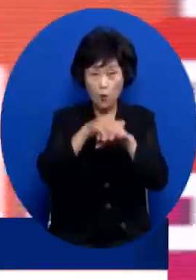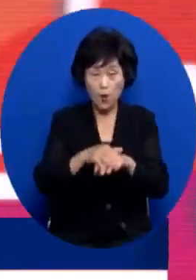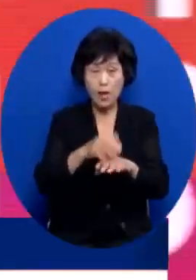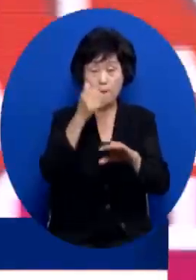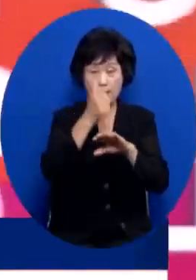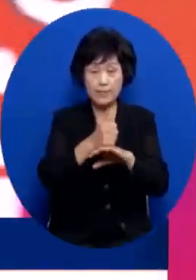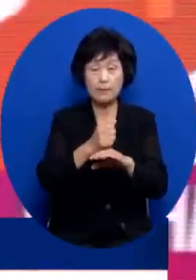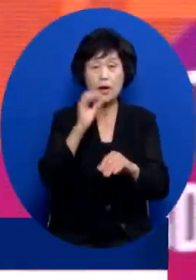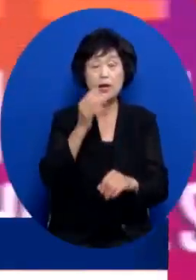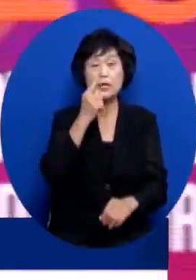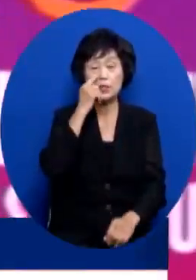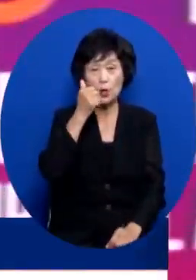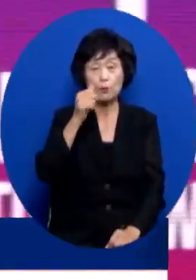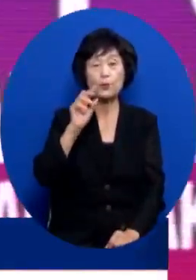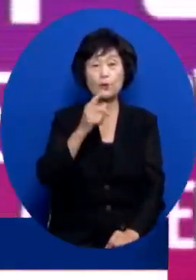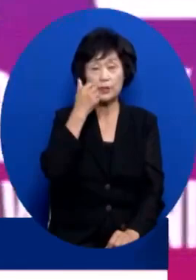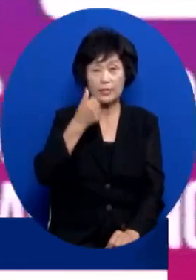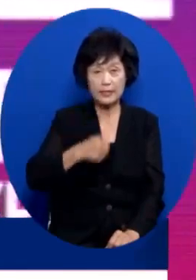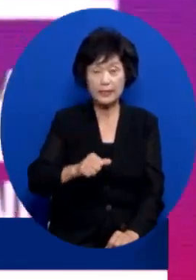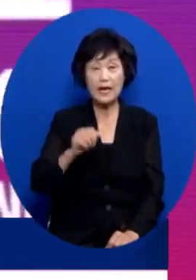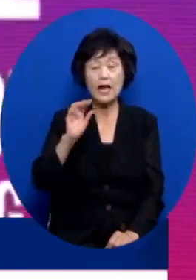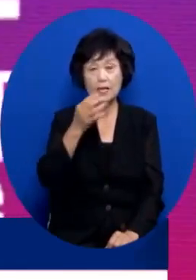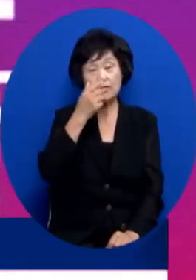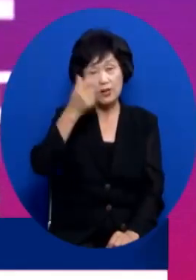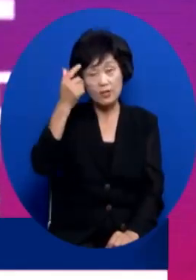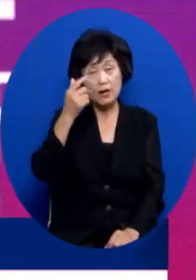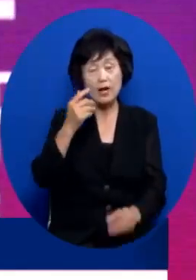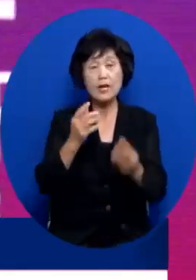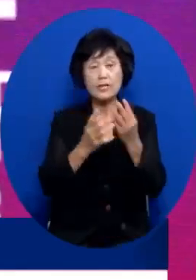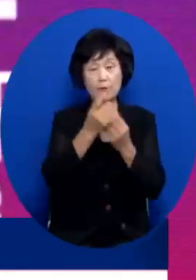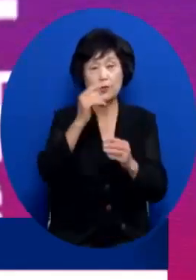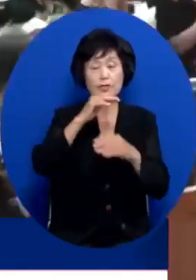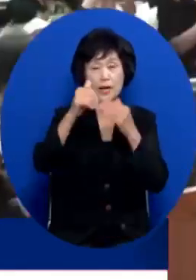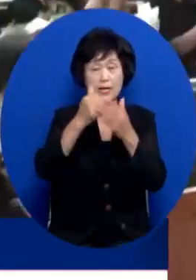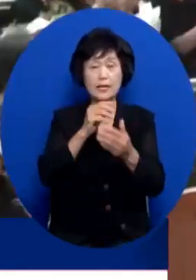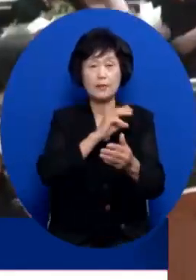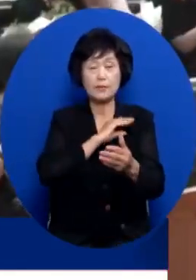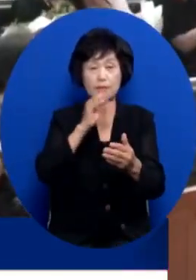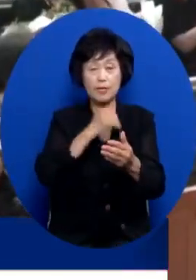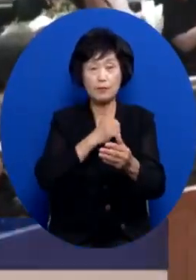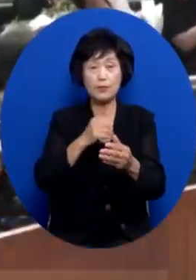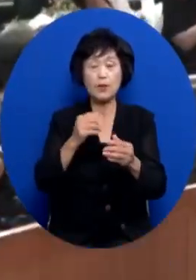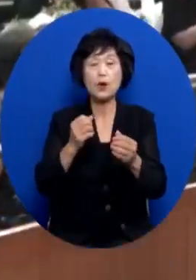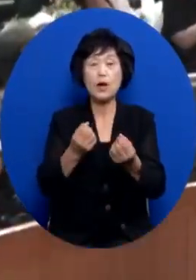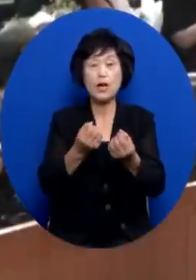성부, 성자, 성령, 삼일째 하나님의 이름으로 개회를 선언합니다.